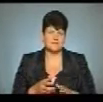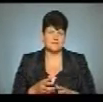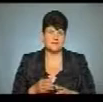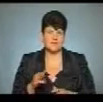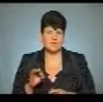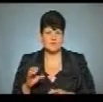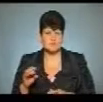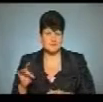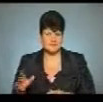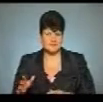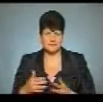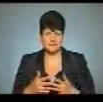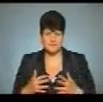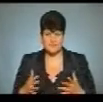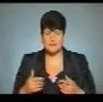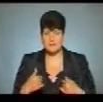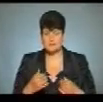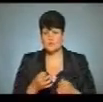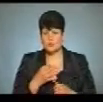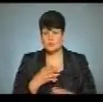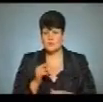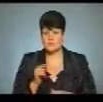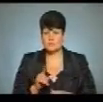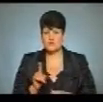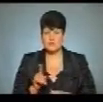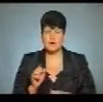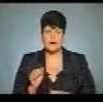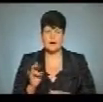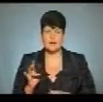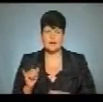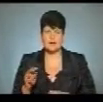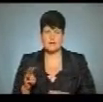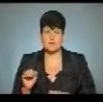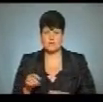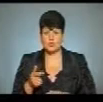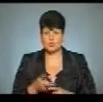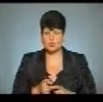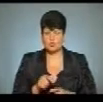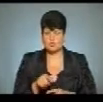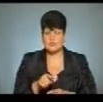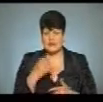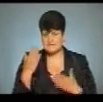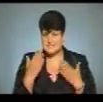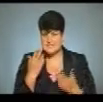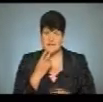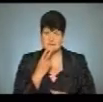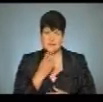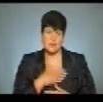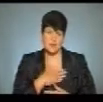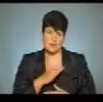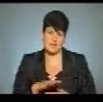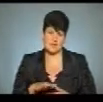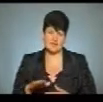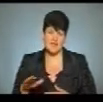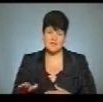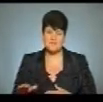тостера. Мені дуже сподобалось тим, що аніматори тут дуже веселі, смішні і люблять дітей.